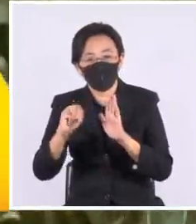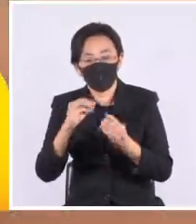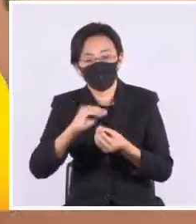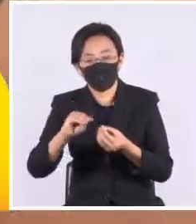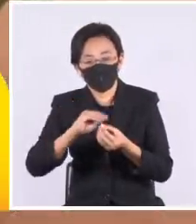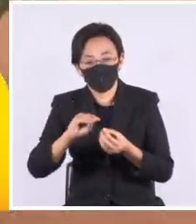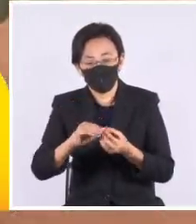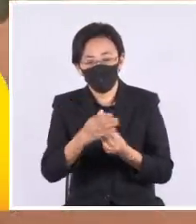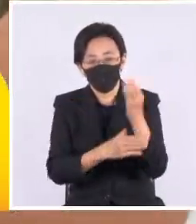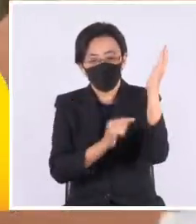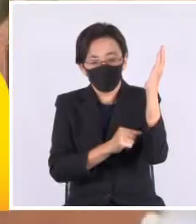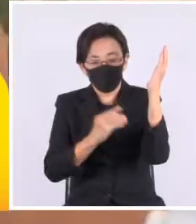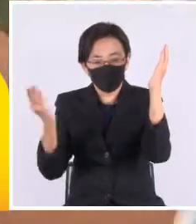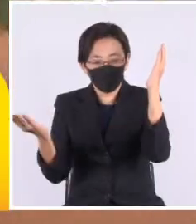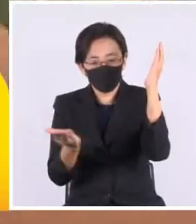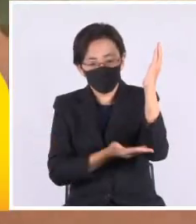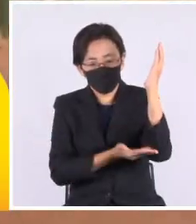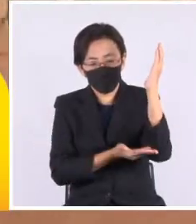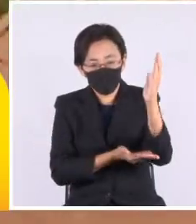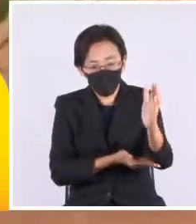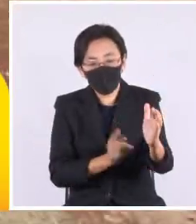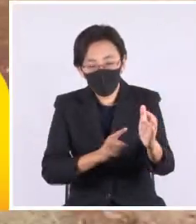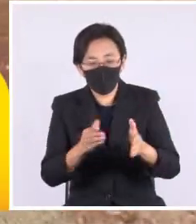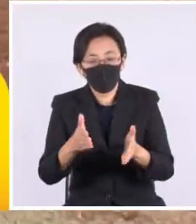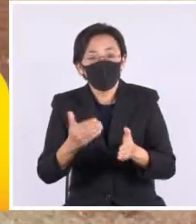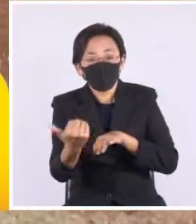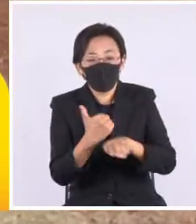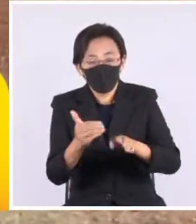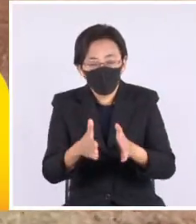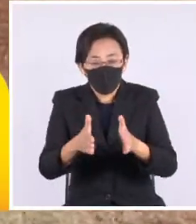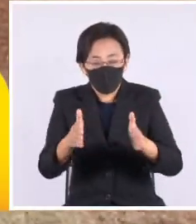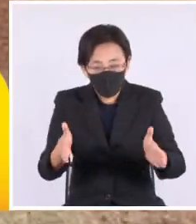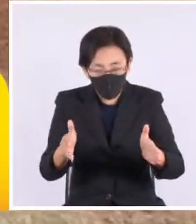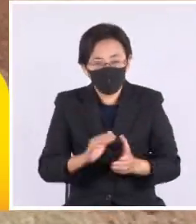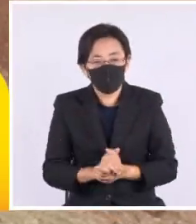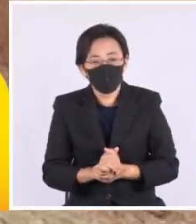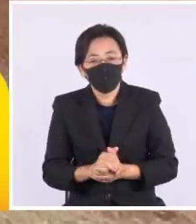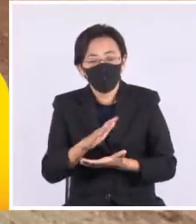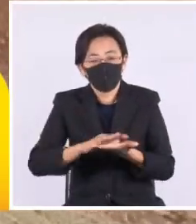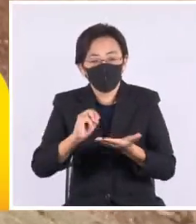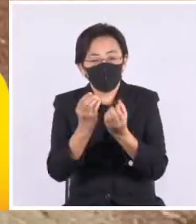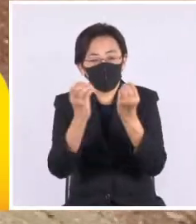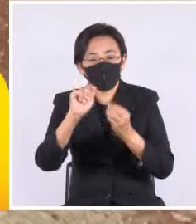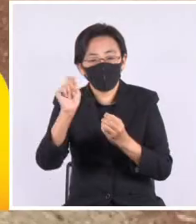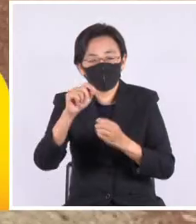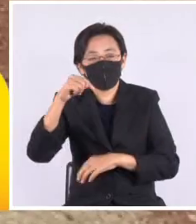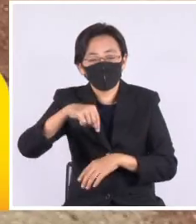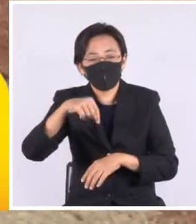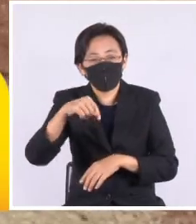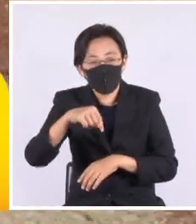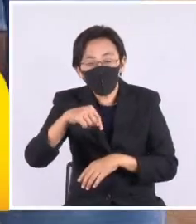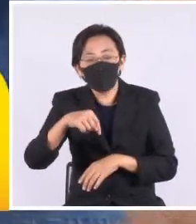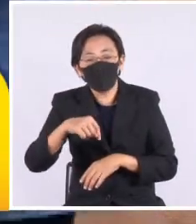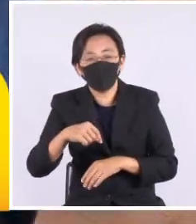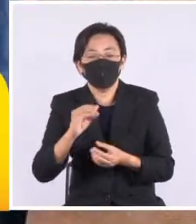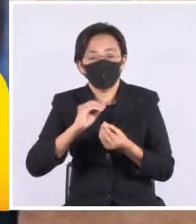นาดังกล่าวค่ะจะถูกตัดหลังจากการขยายถนน 319มหาวิทยาลัยธรรมศาสตร์นั่นเองนะคะด้วย